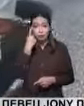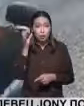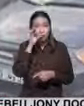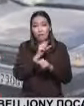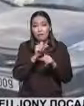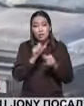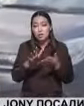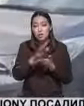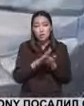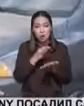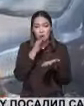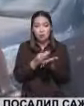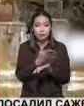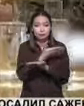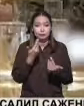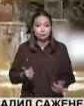взрывах не комментируют.